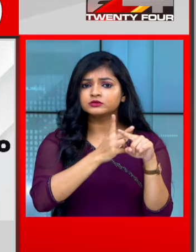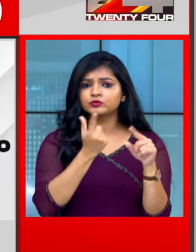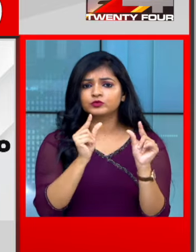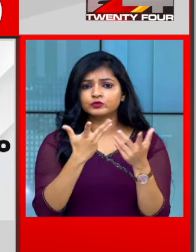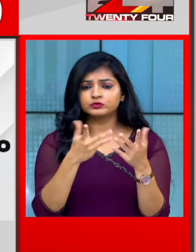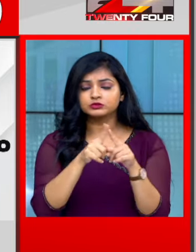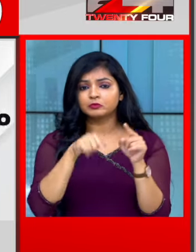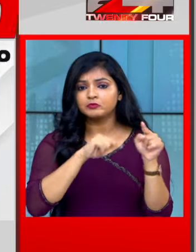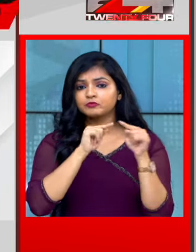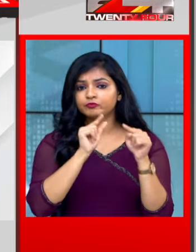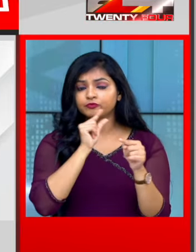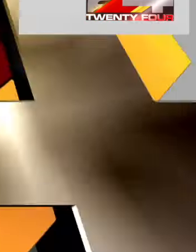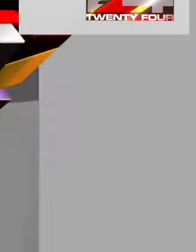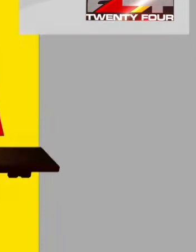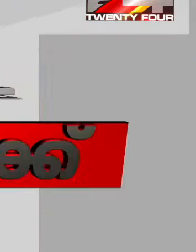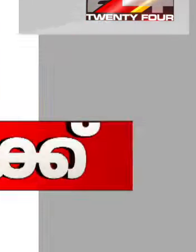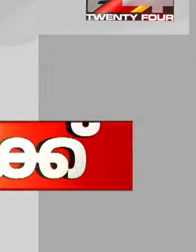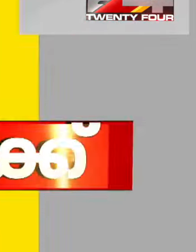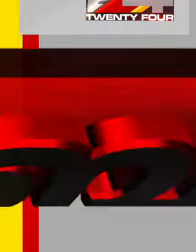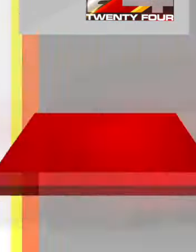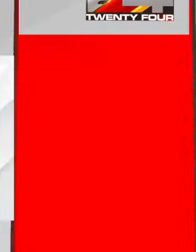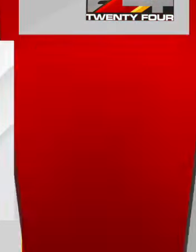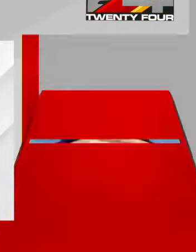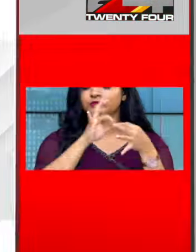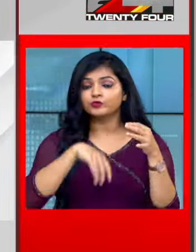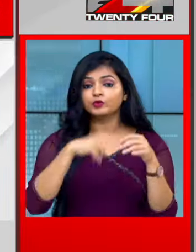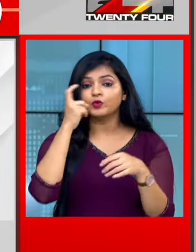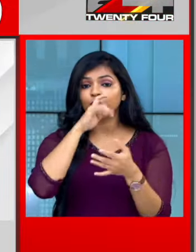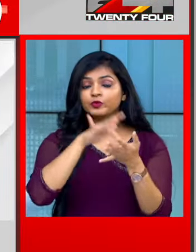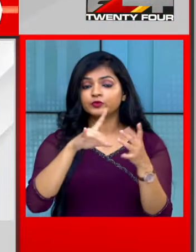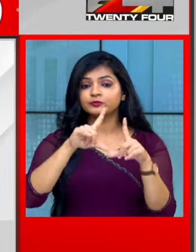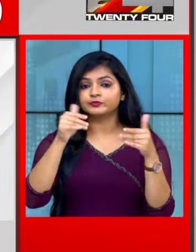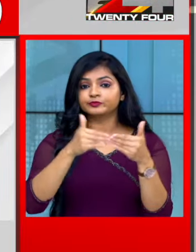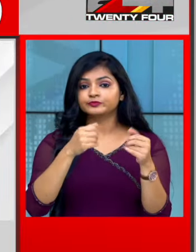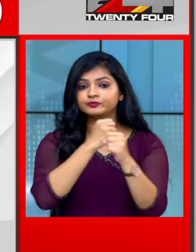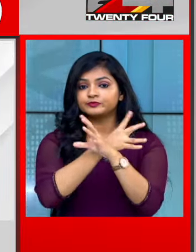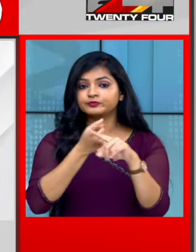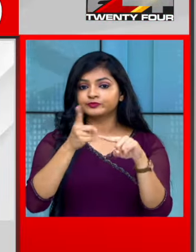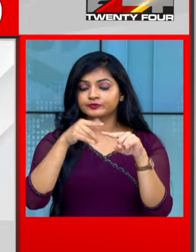ഉന്നയിക്കുന്നുണ്ട്. ഇന്നലെ അദ്ദേഹം പുറത്തുവിട്ട രേഖകൾ സഹിതം തന്നെയാണ് ഇന്നും കോഴിക്കോട് വാർത്താസമ്മേളനം നടത്തിയിട്ടുള്ളത്. ഈ